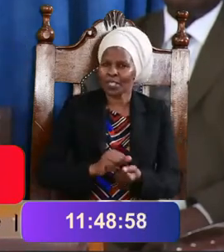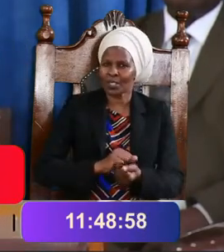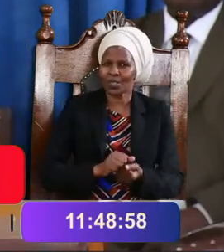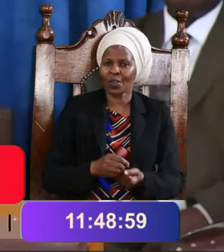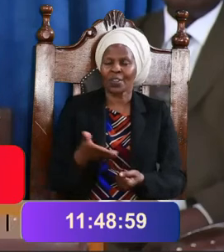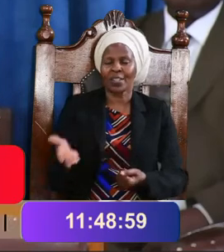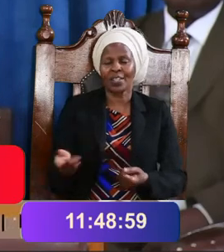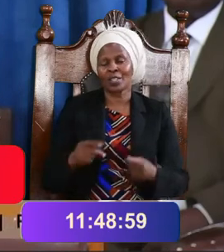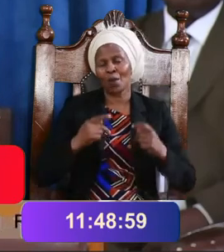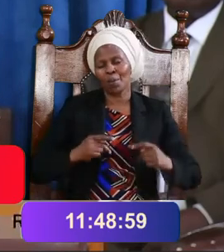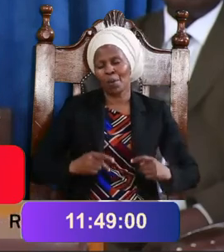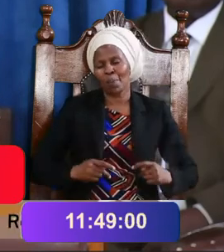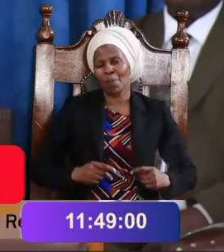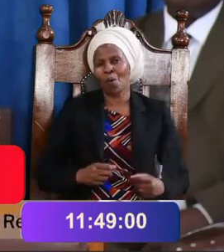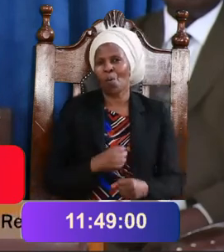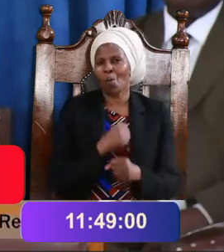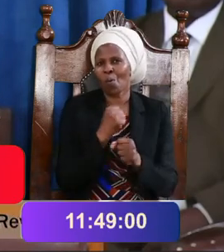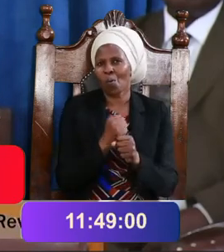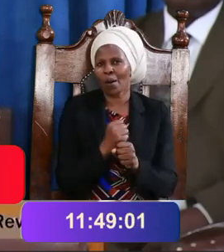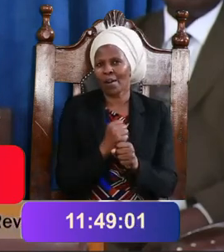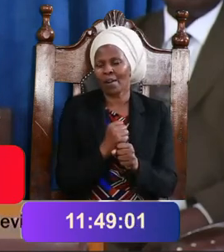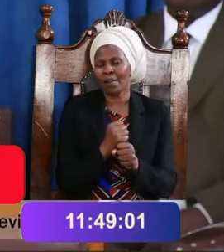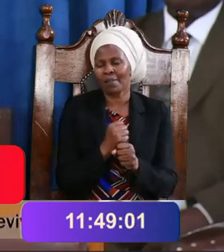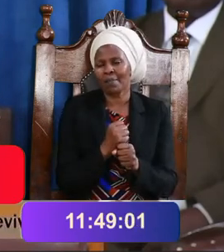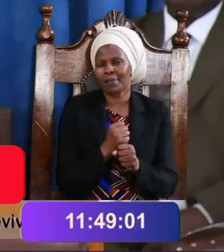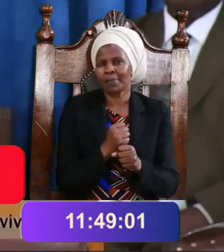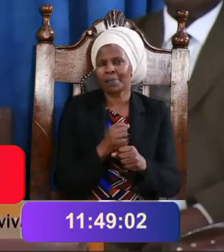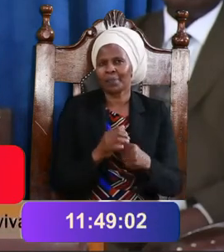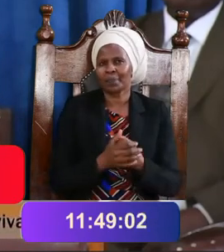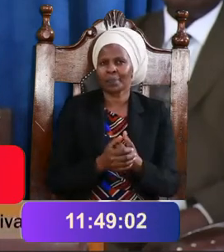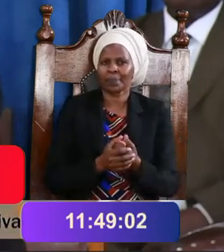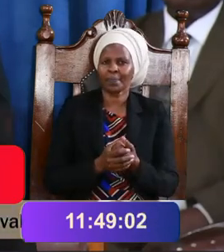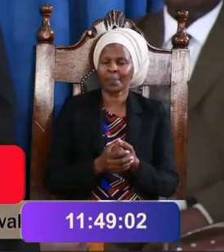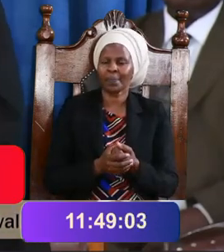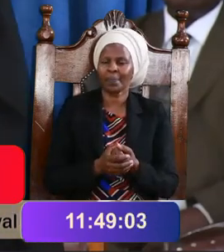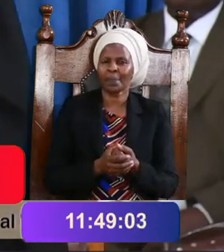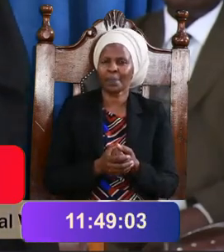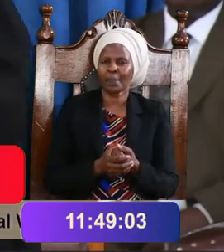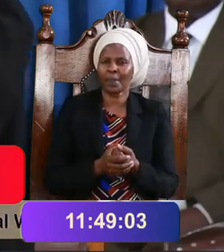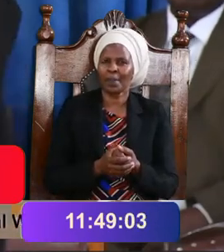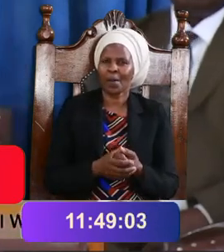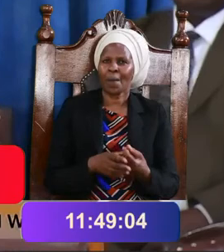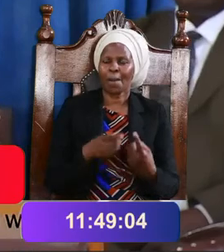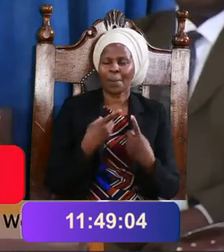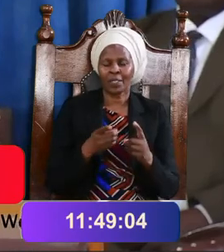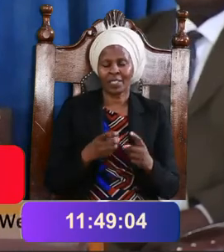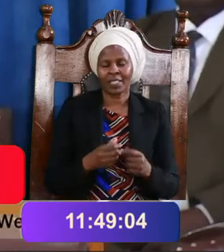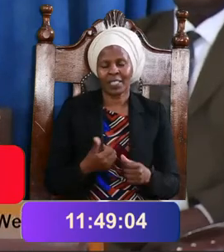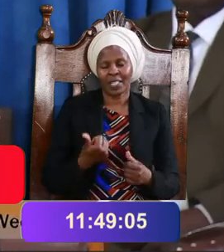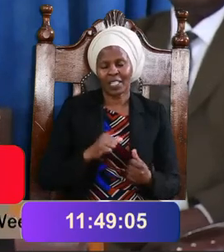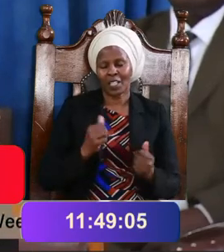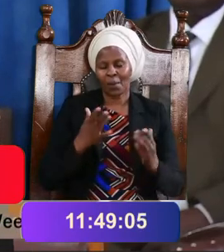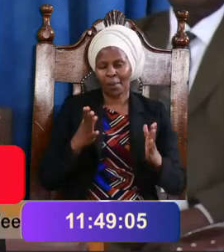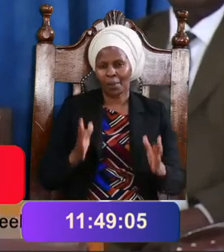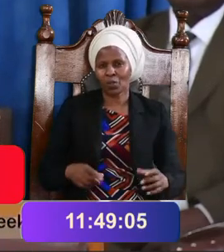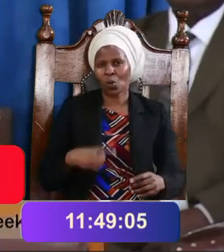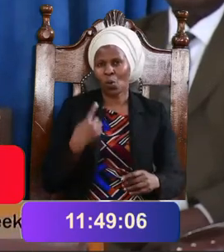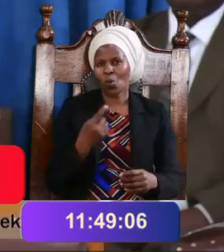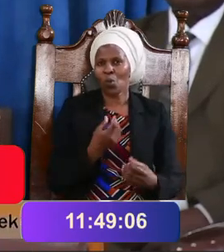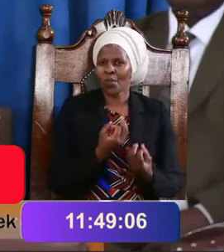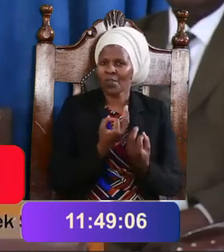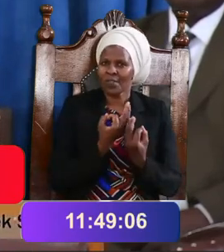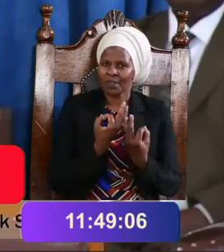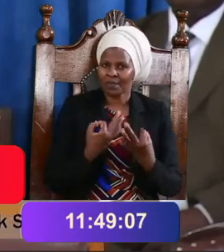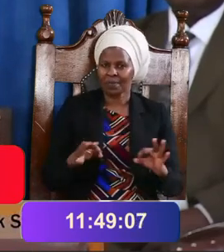ambao wao wenyewe hawataki watu wawe na ule uhuru. Kwa hivyo mtu ambaye anapatia watu uhuru anakuwa kwao